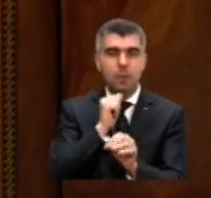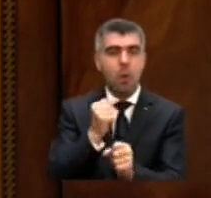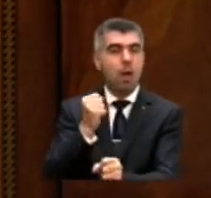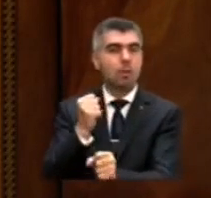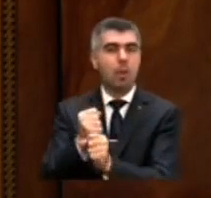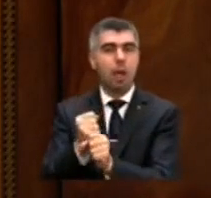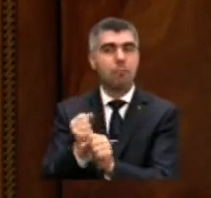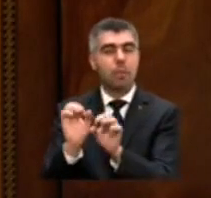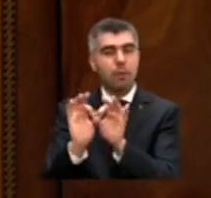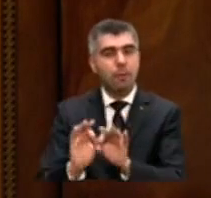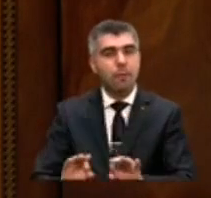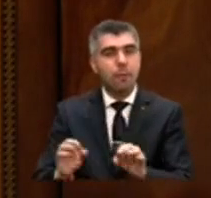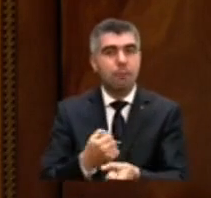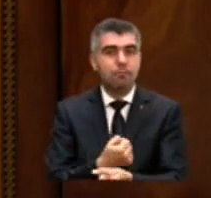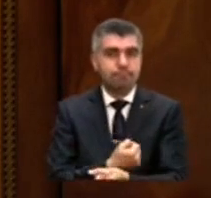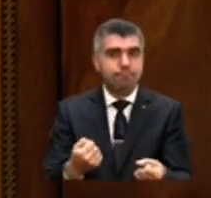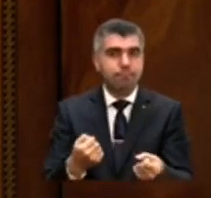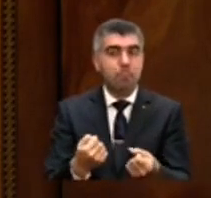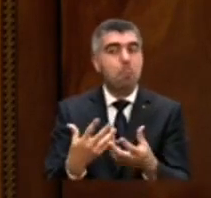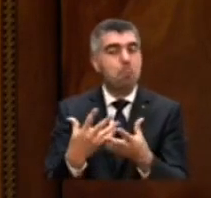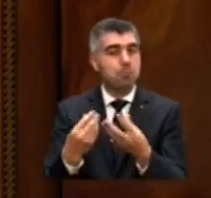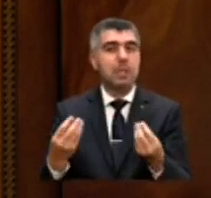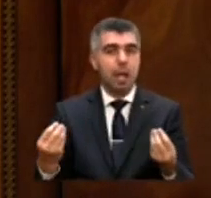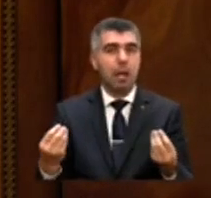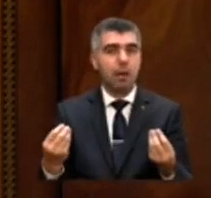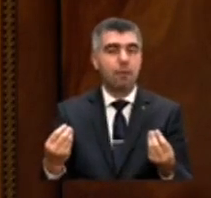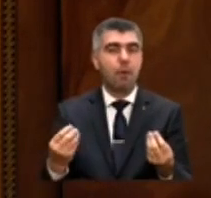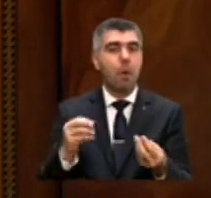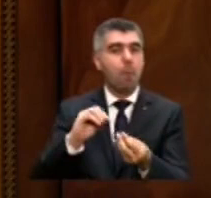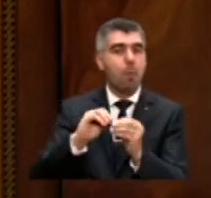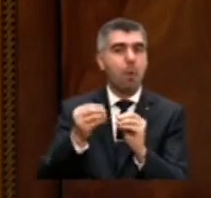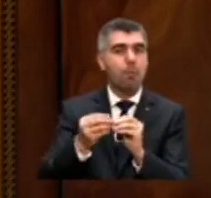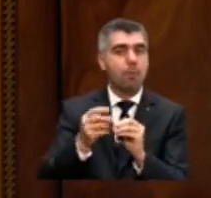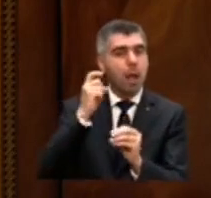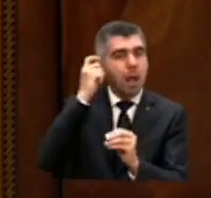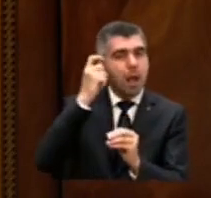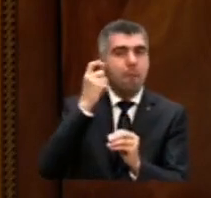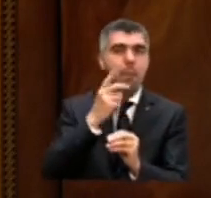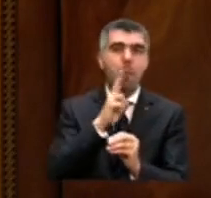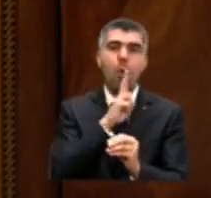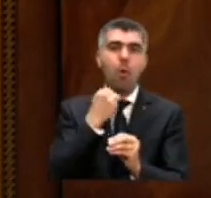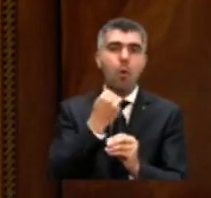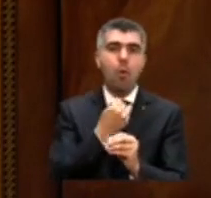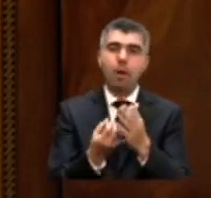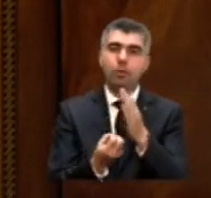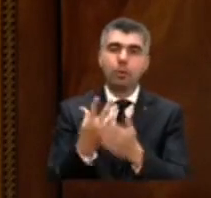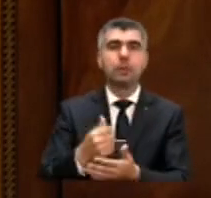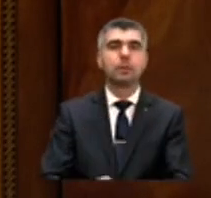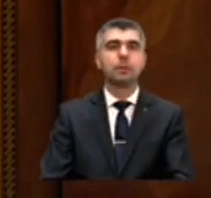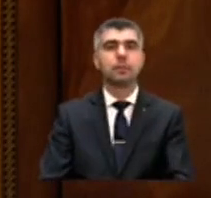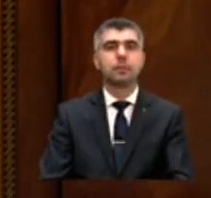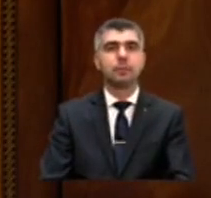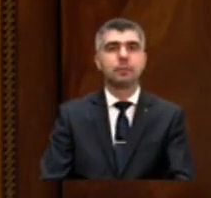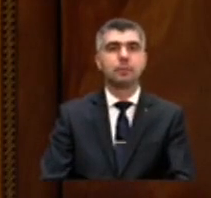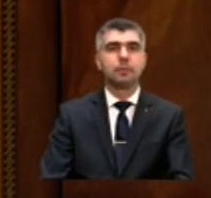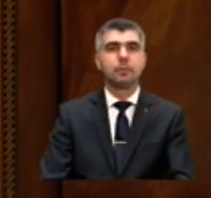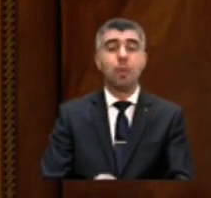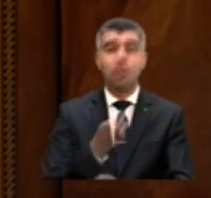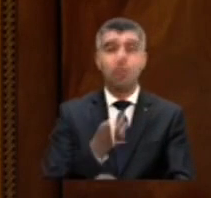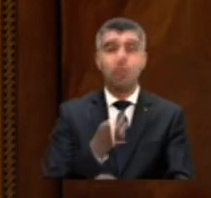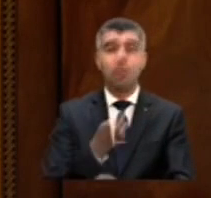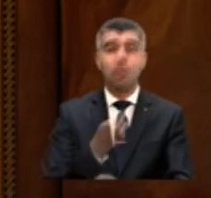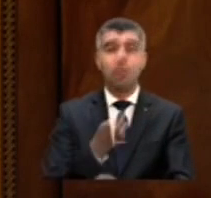من تفشي البطالة من القضايا الكبرى التي تشغل بال المغاربة. وتواجه الحكومة في